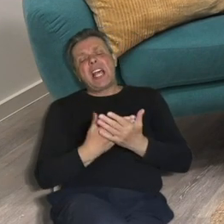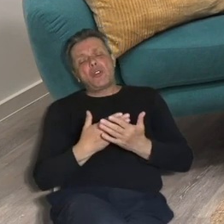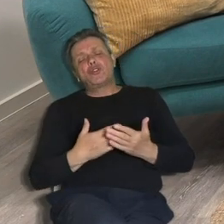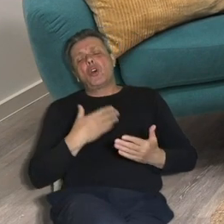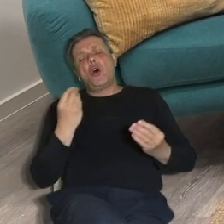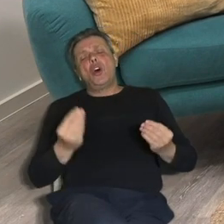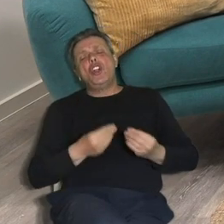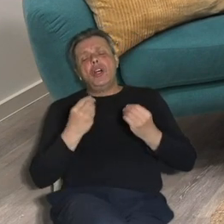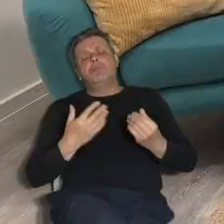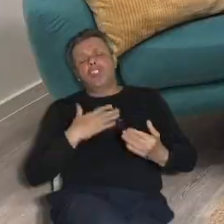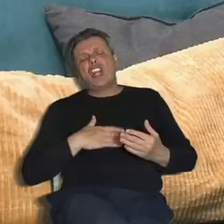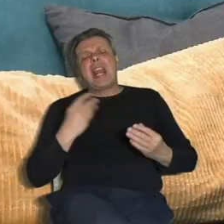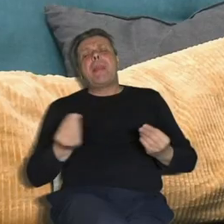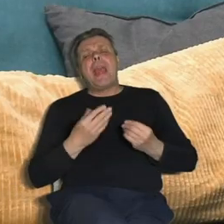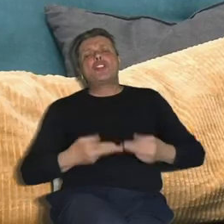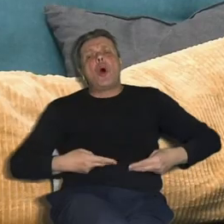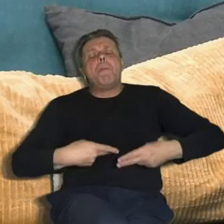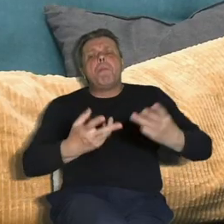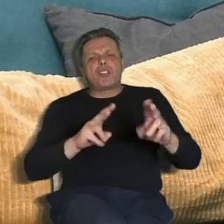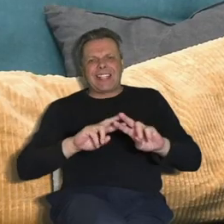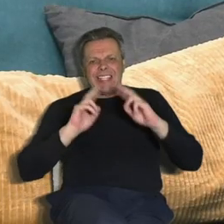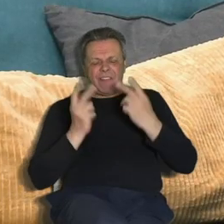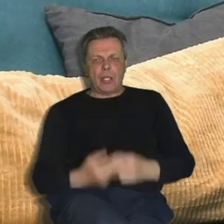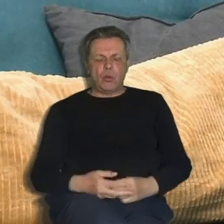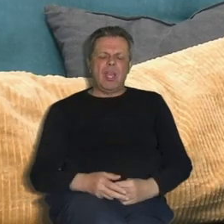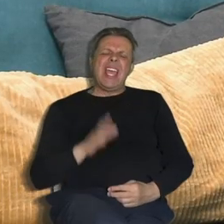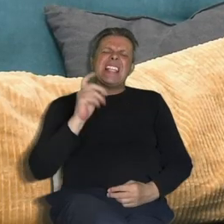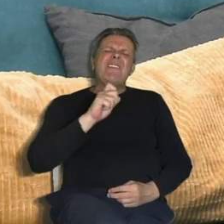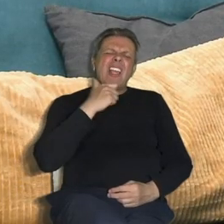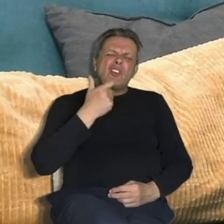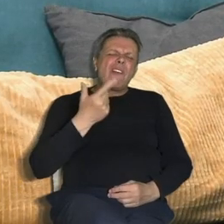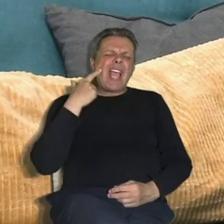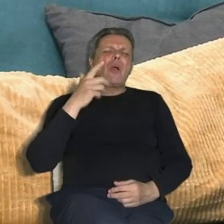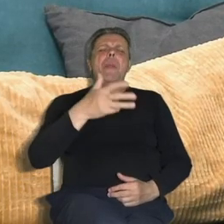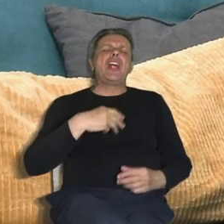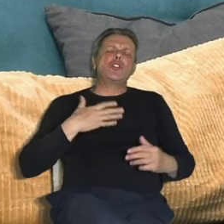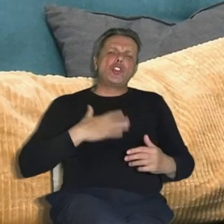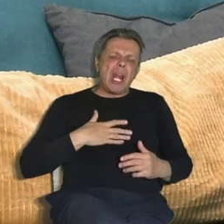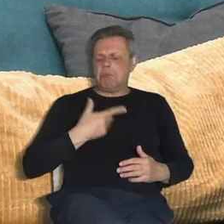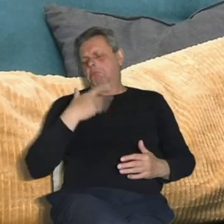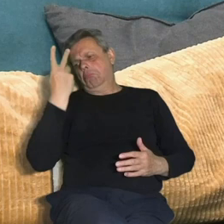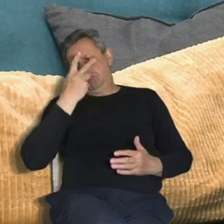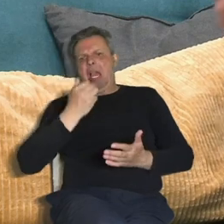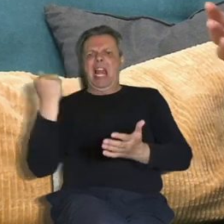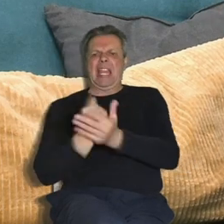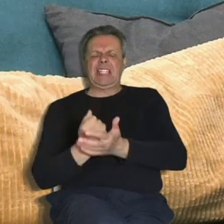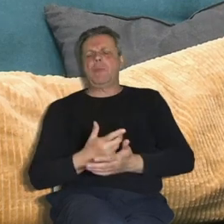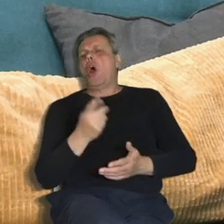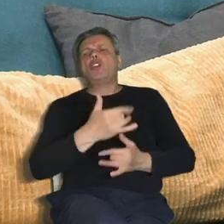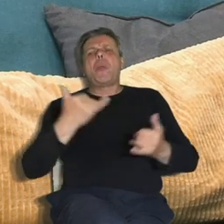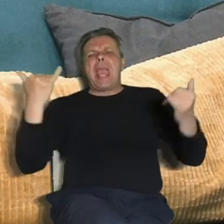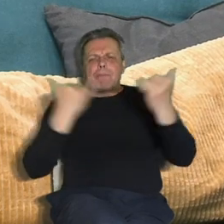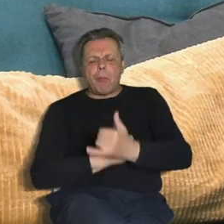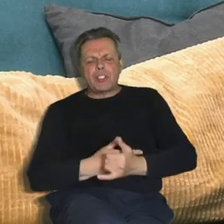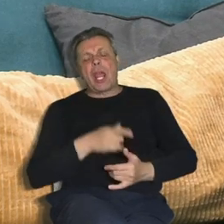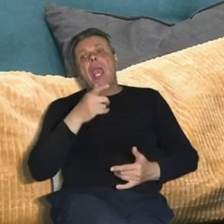da ne ulazimo u neke velike detalje, ali uglavnom, znači svaki čovjek ako je tako nešto želi, to je legitimno. Znači nije to nekakav promašaj teški,